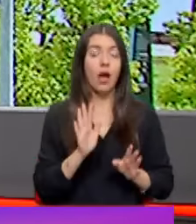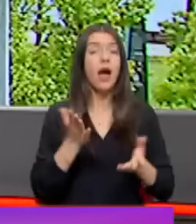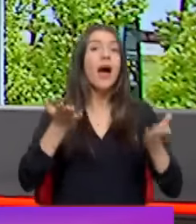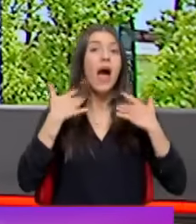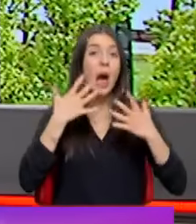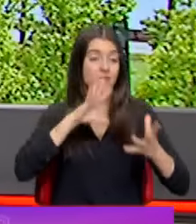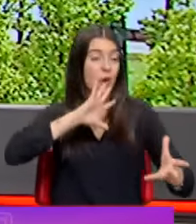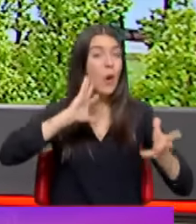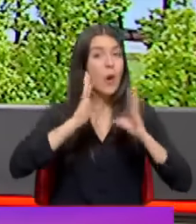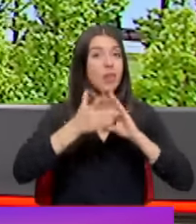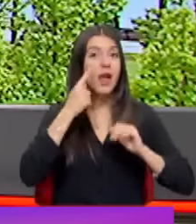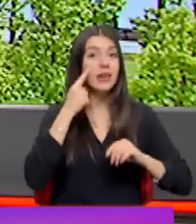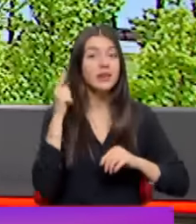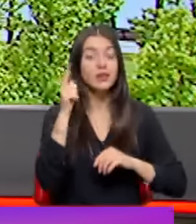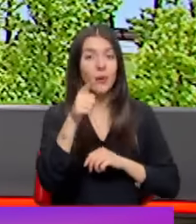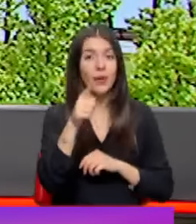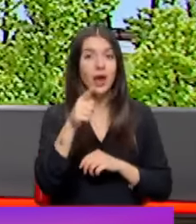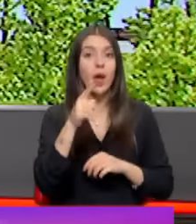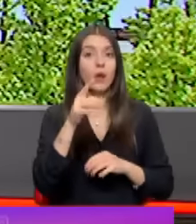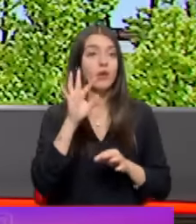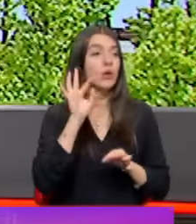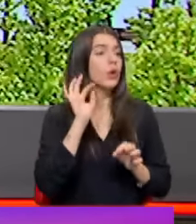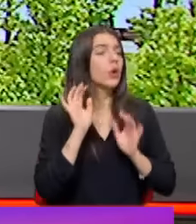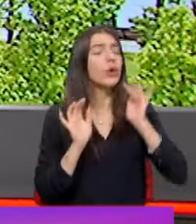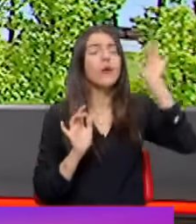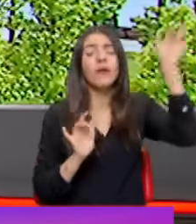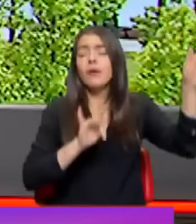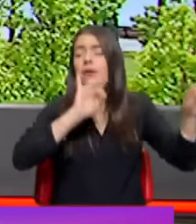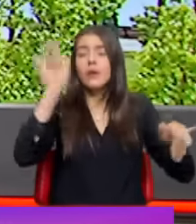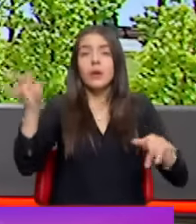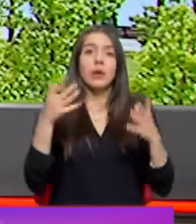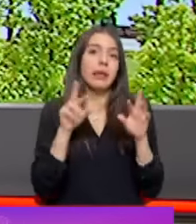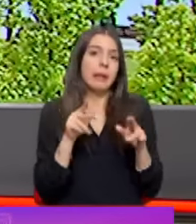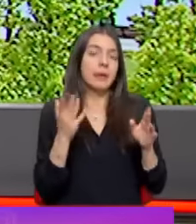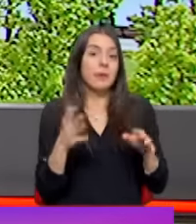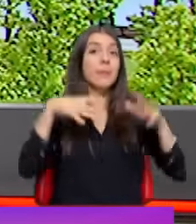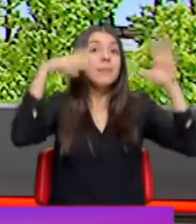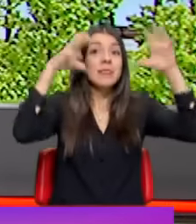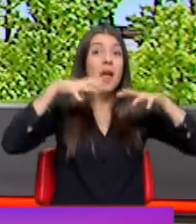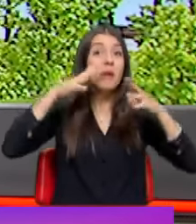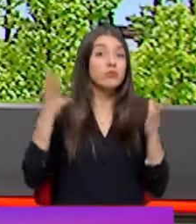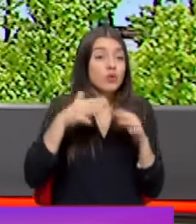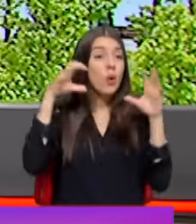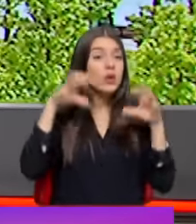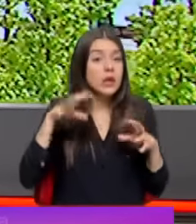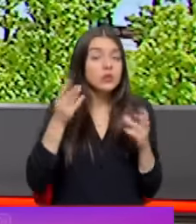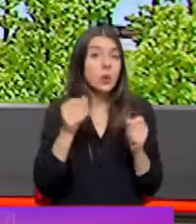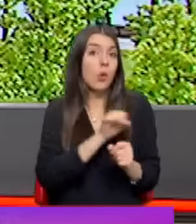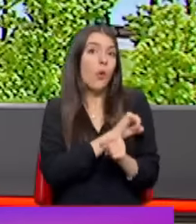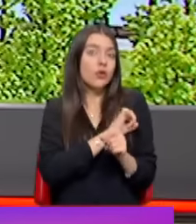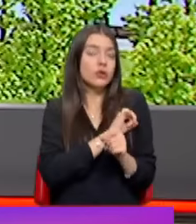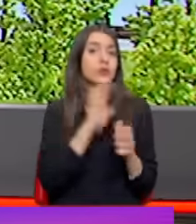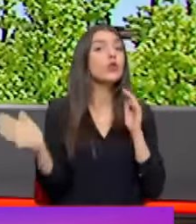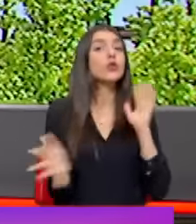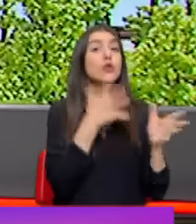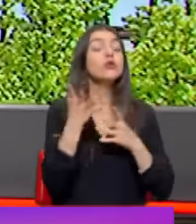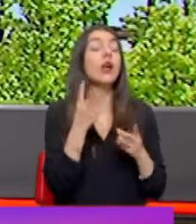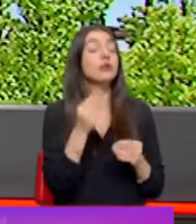hava olaylarını maalesef uçlarda yaşıyoruz. Yağan yağmura korkuyla bakıyoruz, esen rüzgara korkuyla